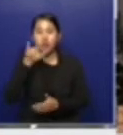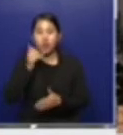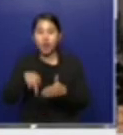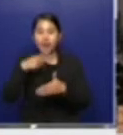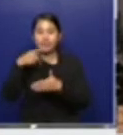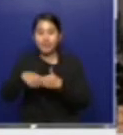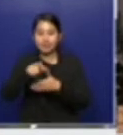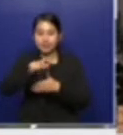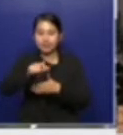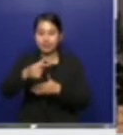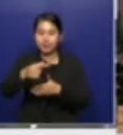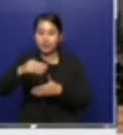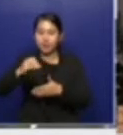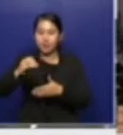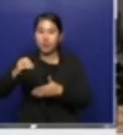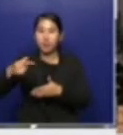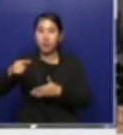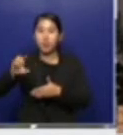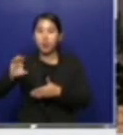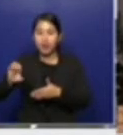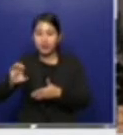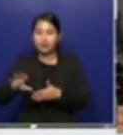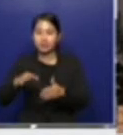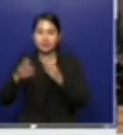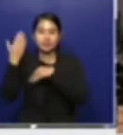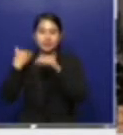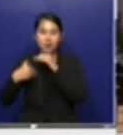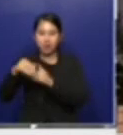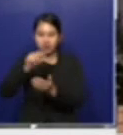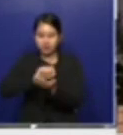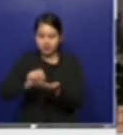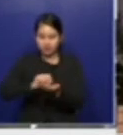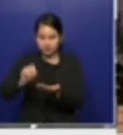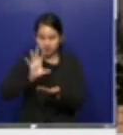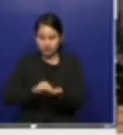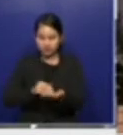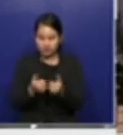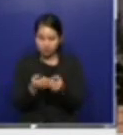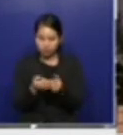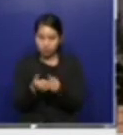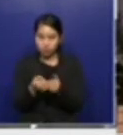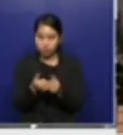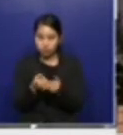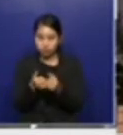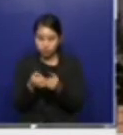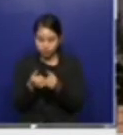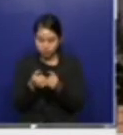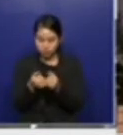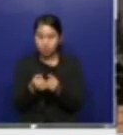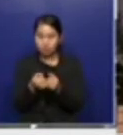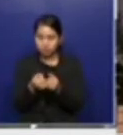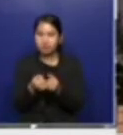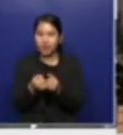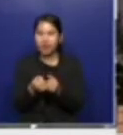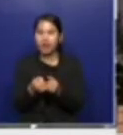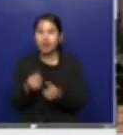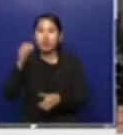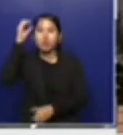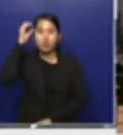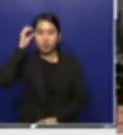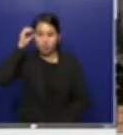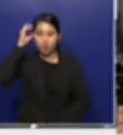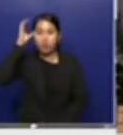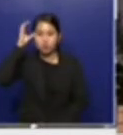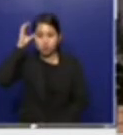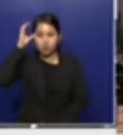ให้อสม.กรอกทั้งล้าน4แสนคนเนี่ยกรอกว่าความรู้ใ